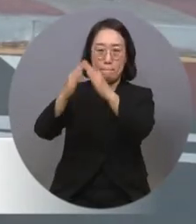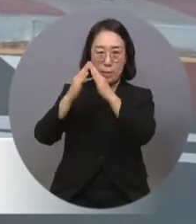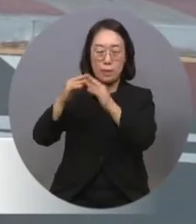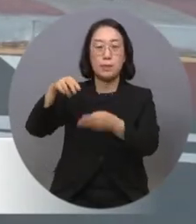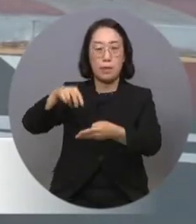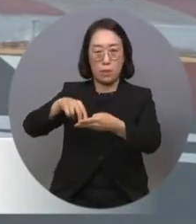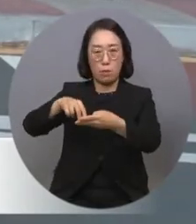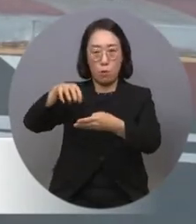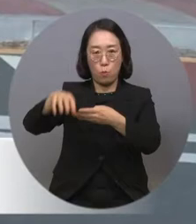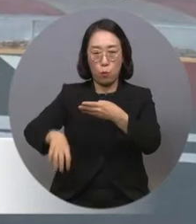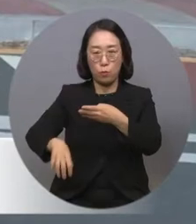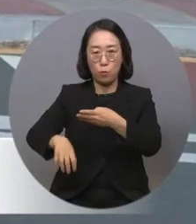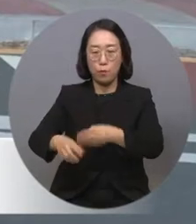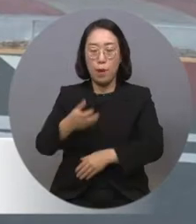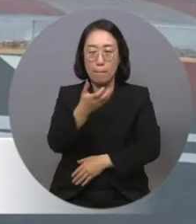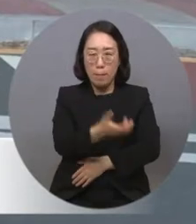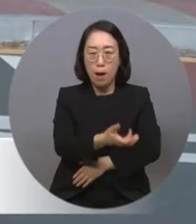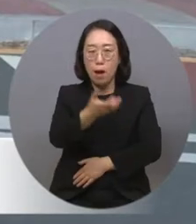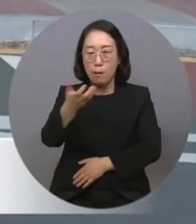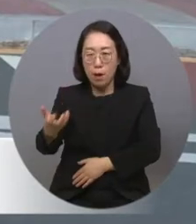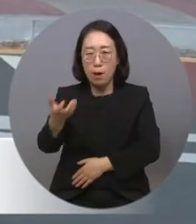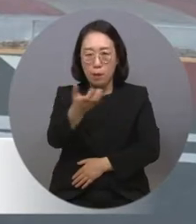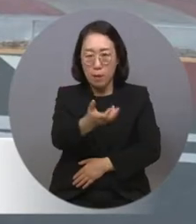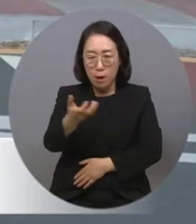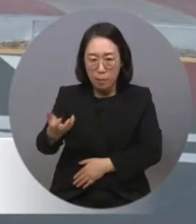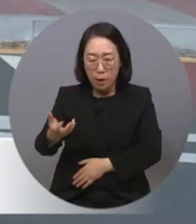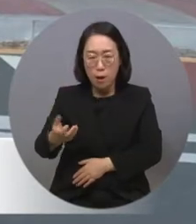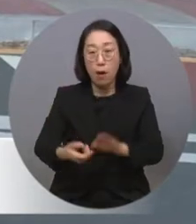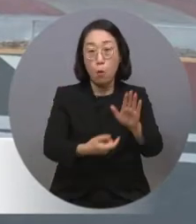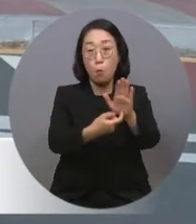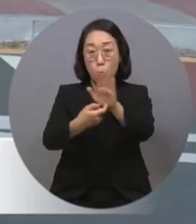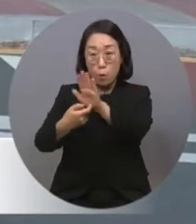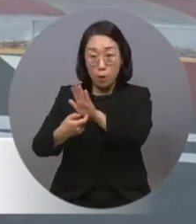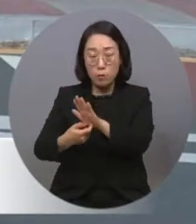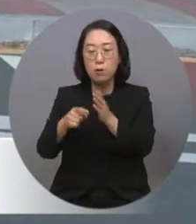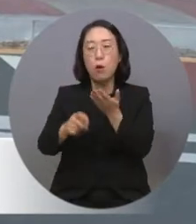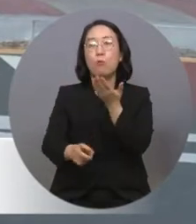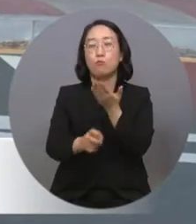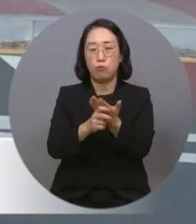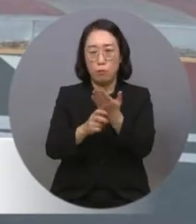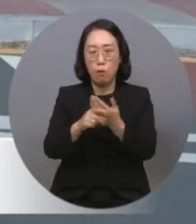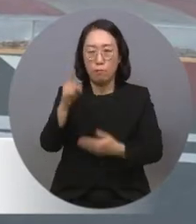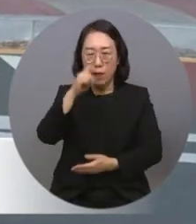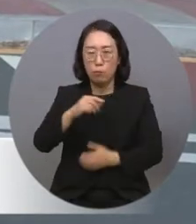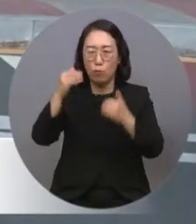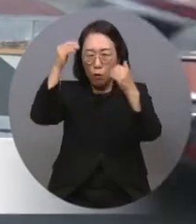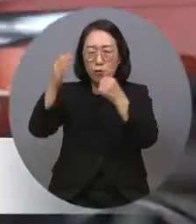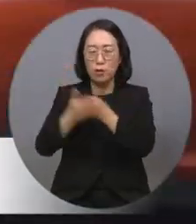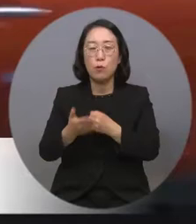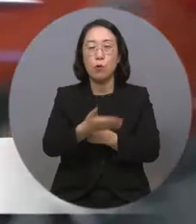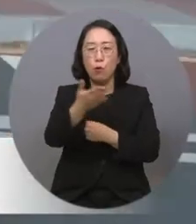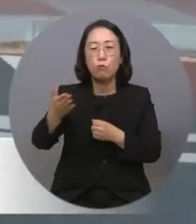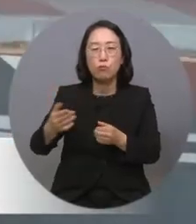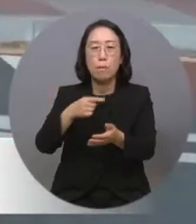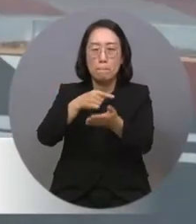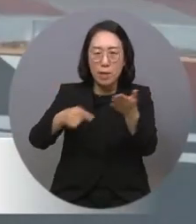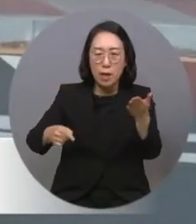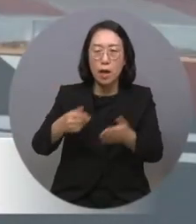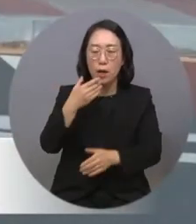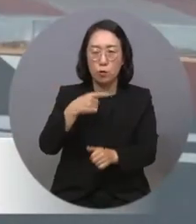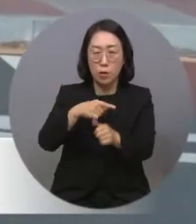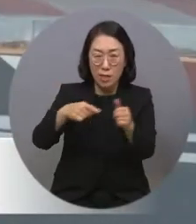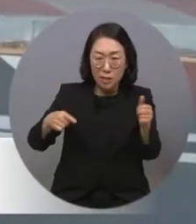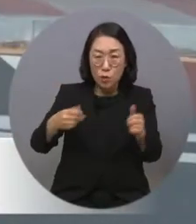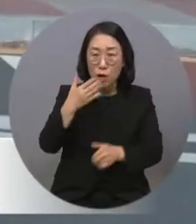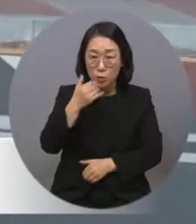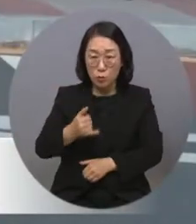22개 시군을 돌면서 우리 청소년들에게 성매매가 불법이고 나쁜 어른들 때문에 여러분이 피해를 볼 수 있다. 그리고